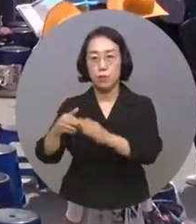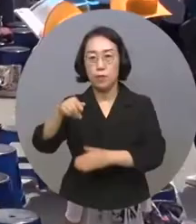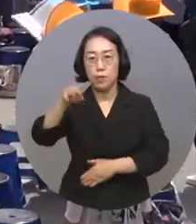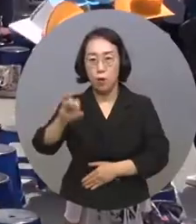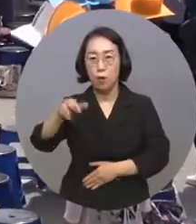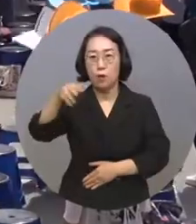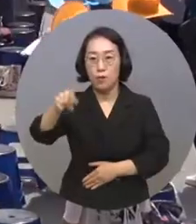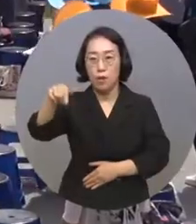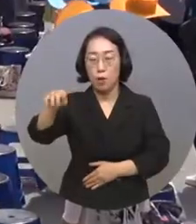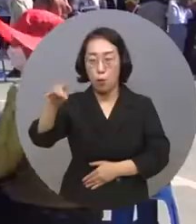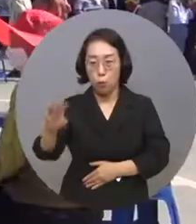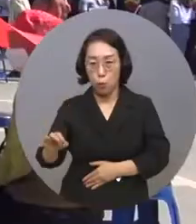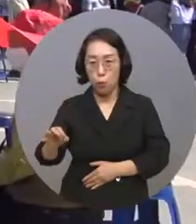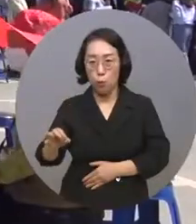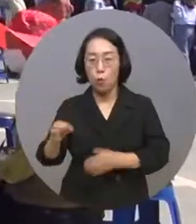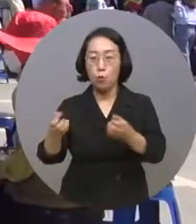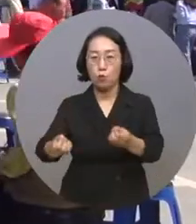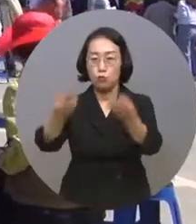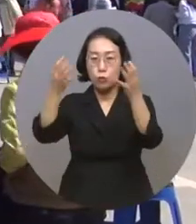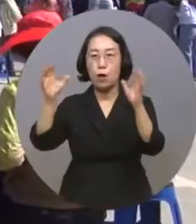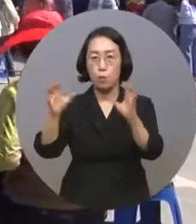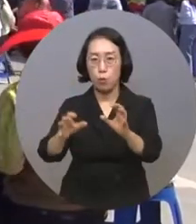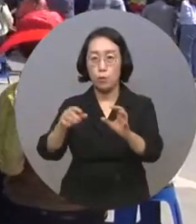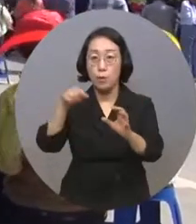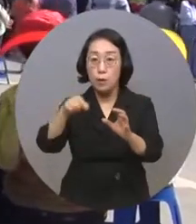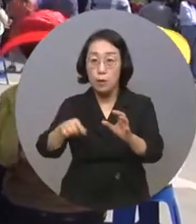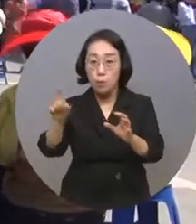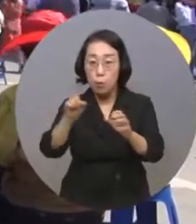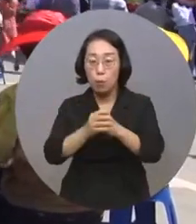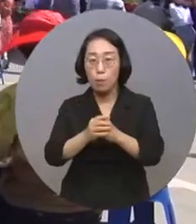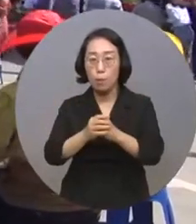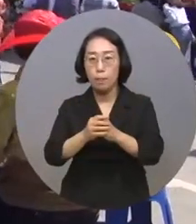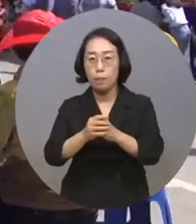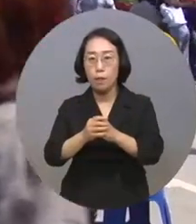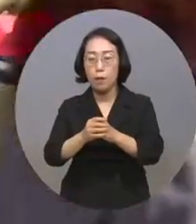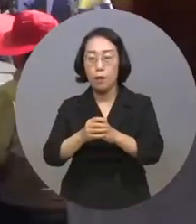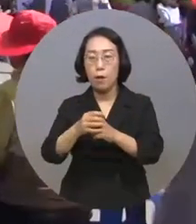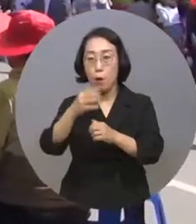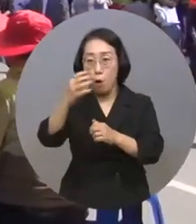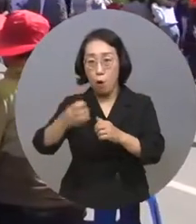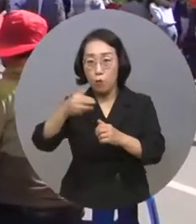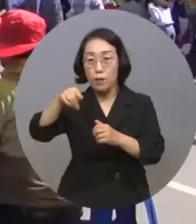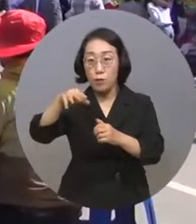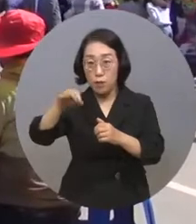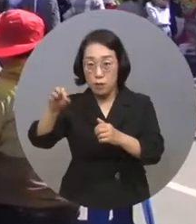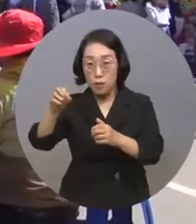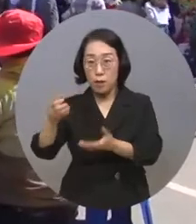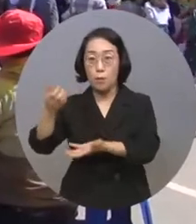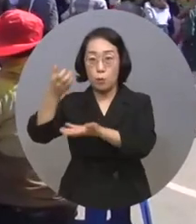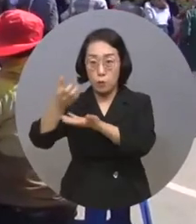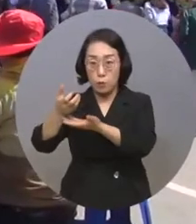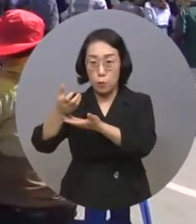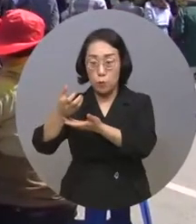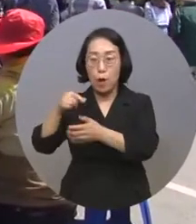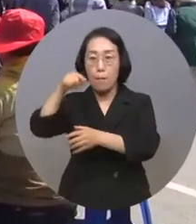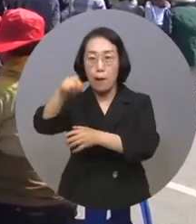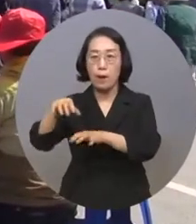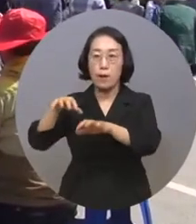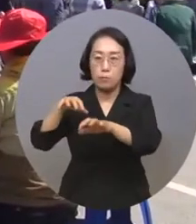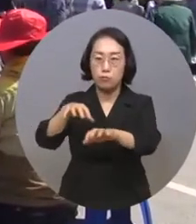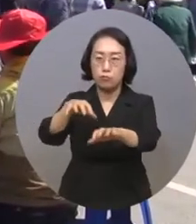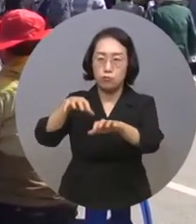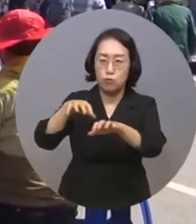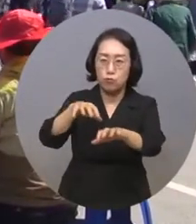행사가 진행되었습니다. 성체 거동 행사는 성체를 모시고 성당 밖을 행렬하는 대표적인 가톨릭 전통